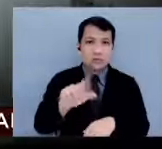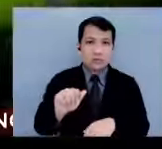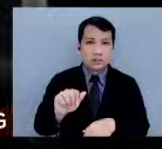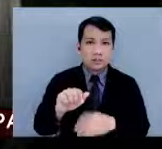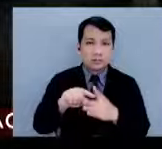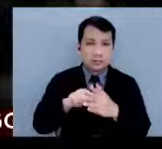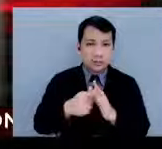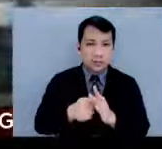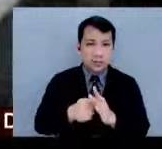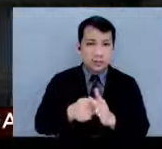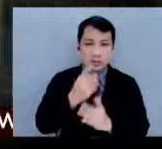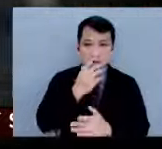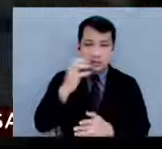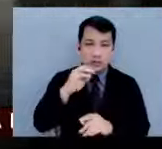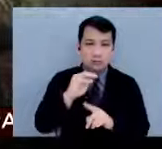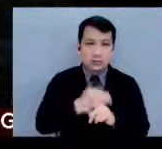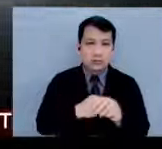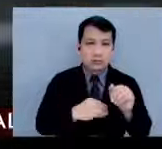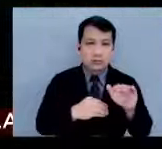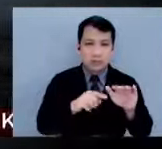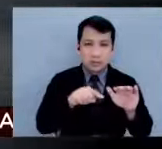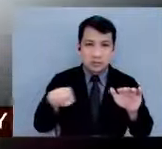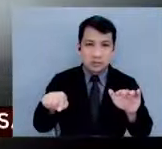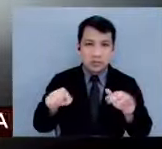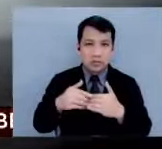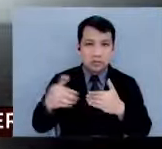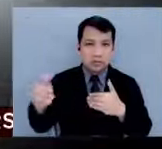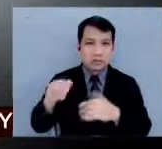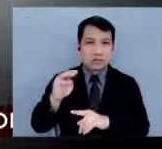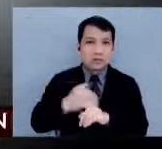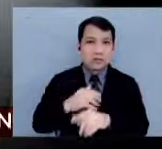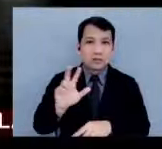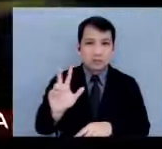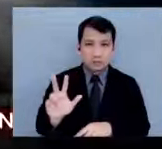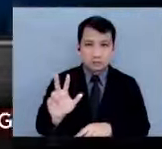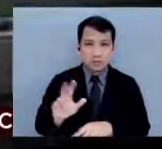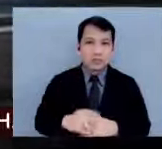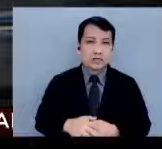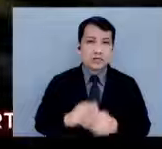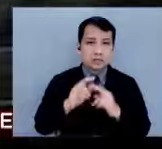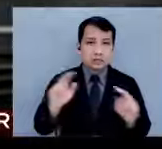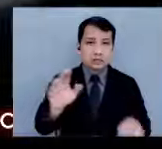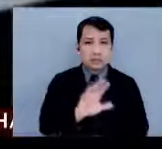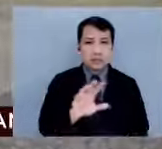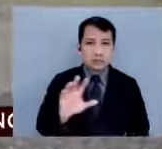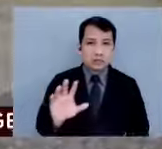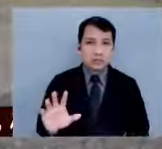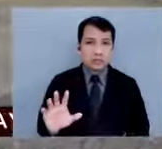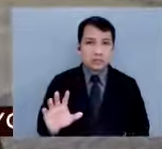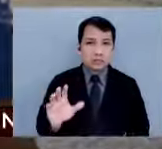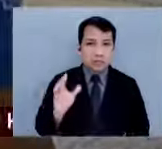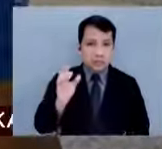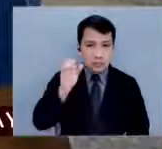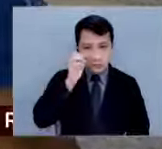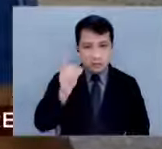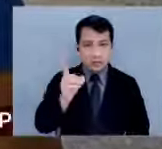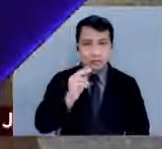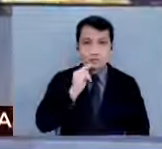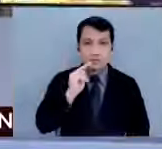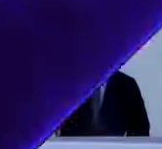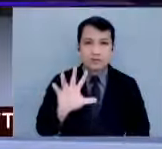heat break sa March 15, natatagal hanggang May 30. Nagbabalita mula sa frontline, Elaine Fulgencio, News